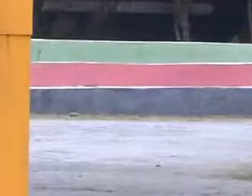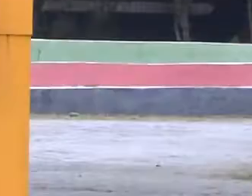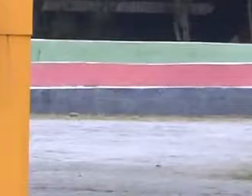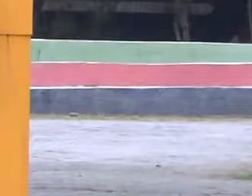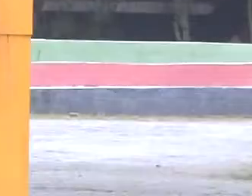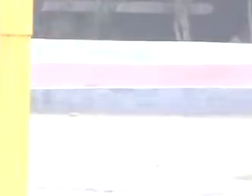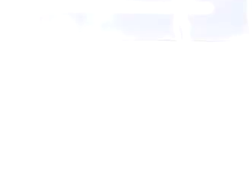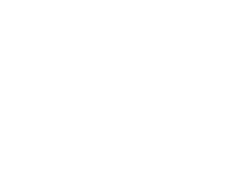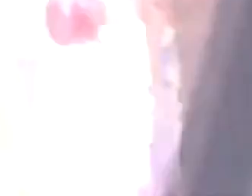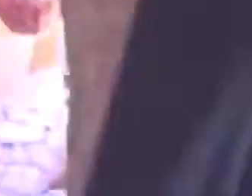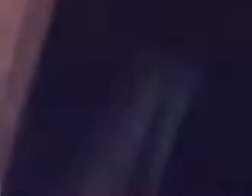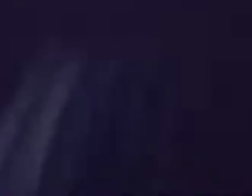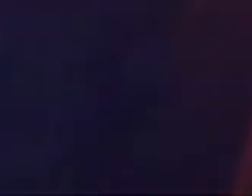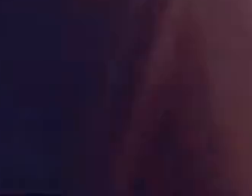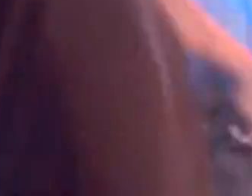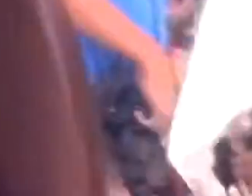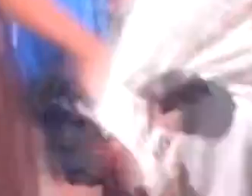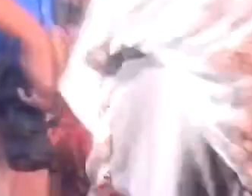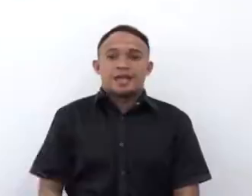sepekan.